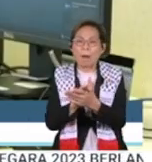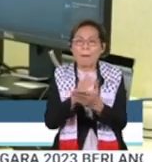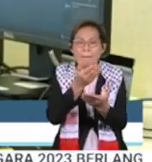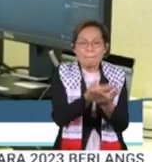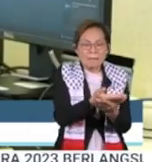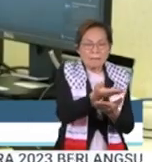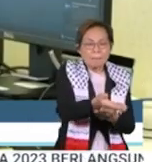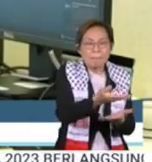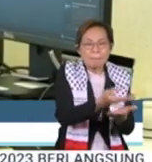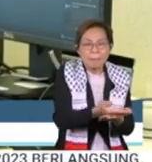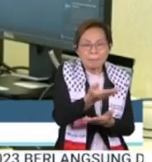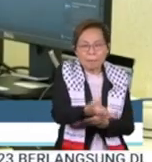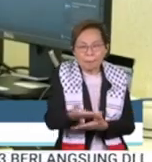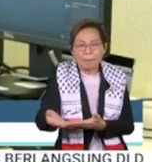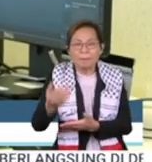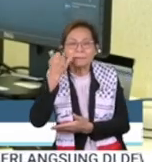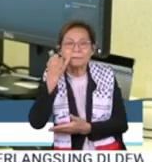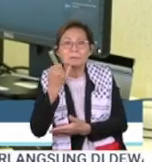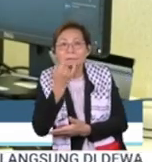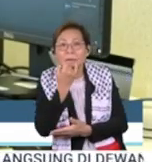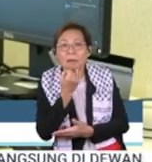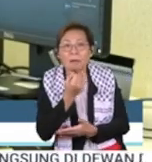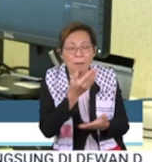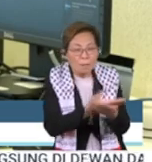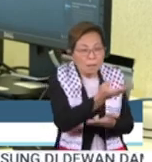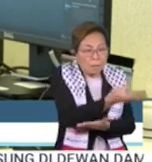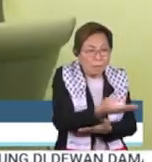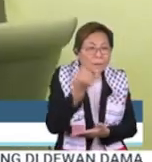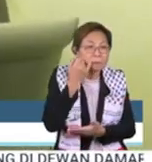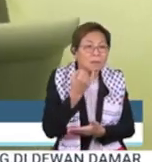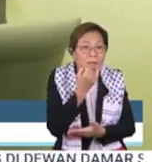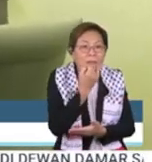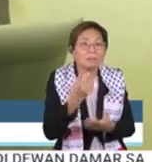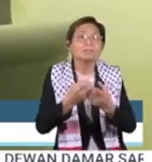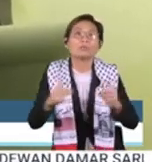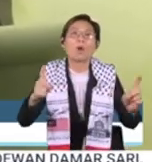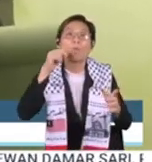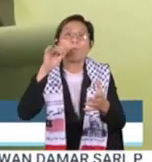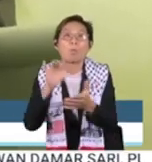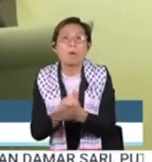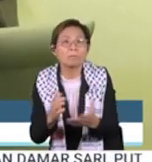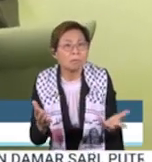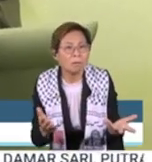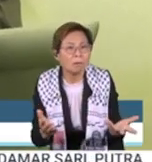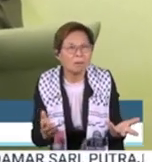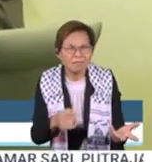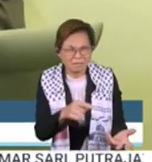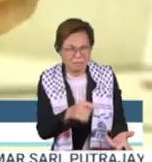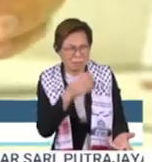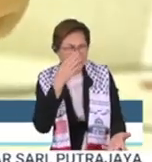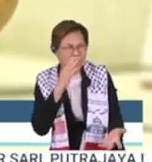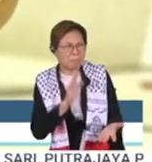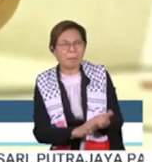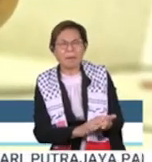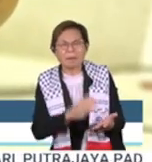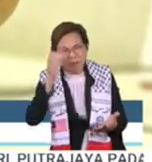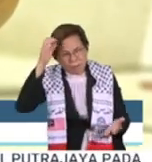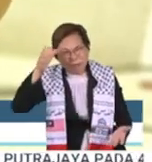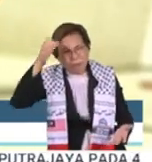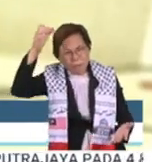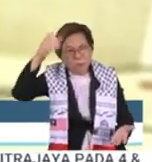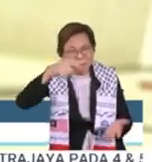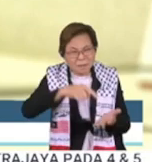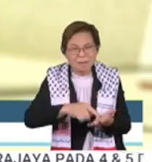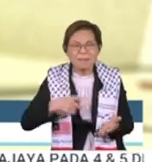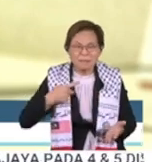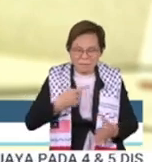membeli barangan Israel, itu menampak kepada kerosakan, kemafsadatan. Dalam konsep ni